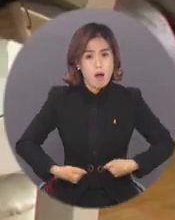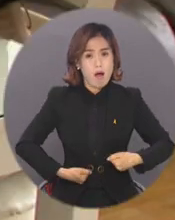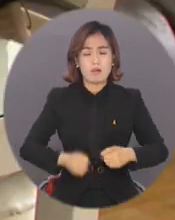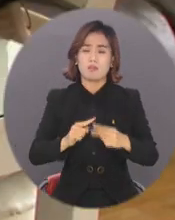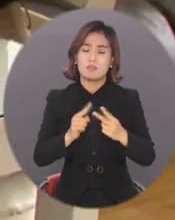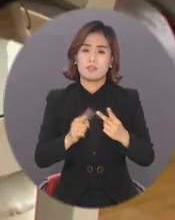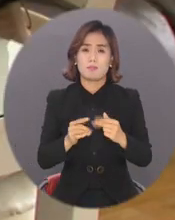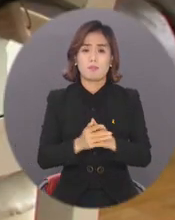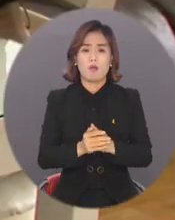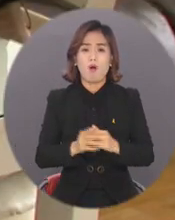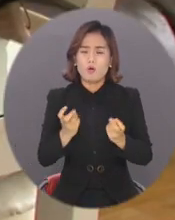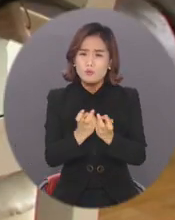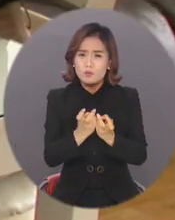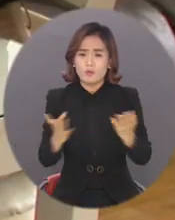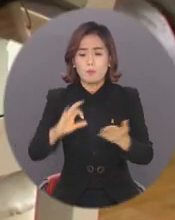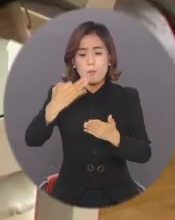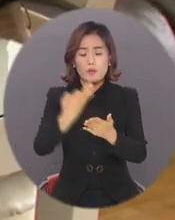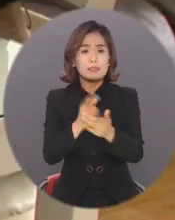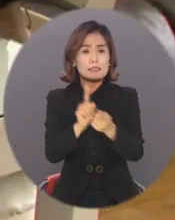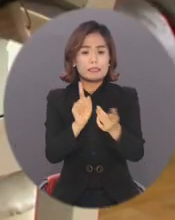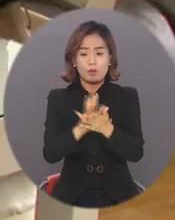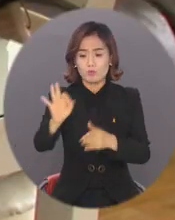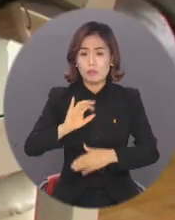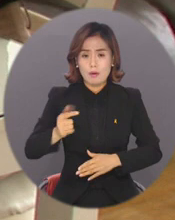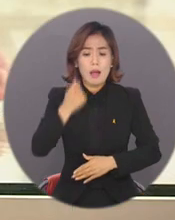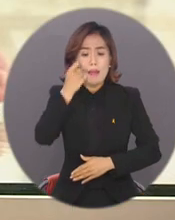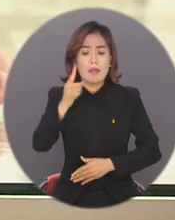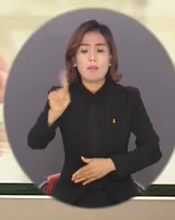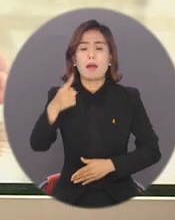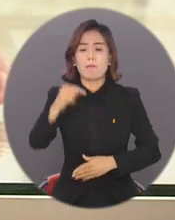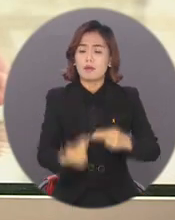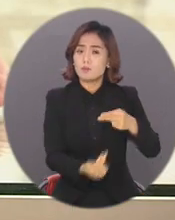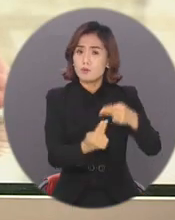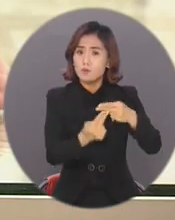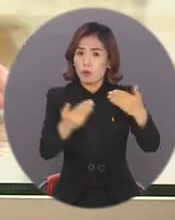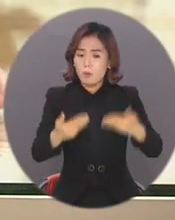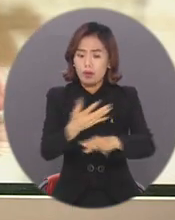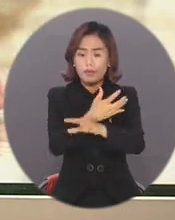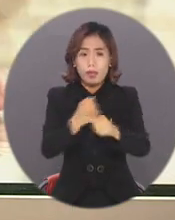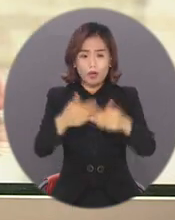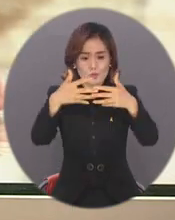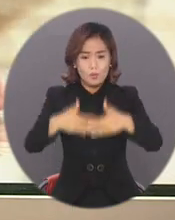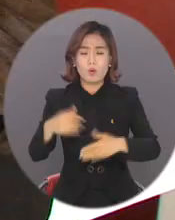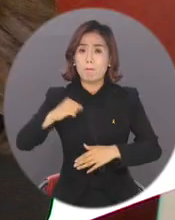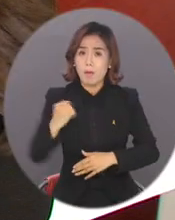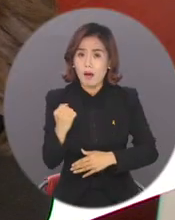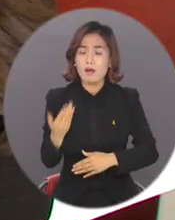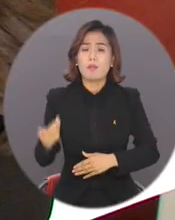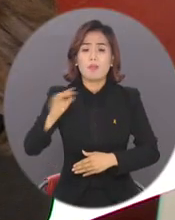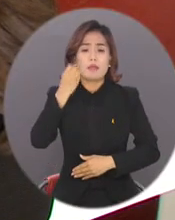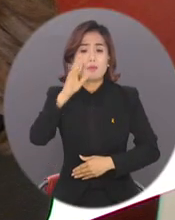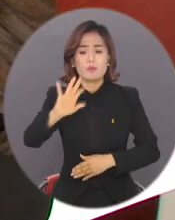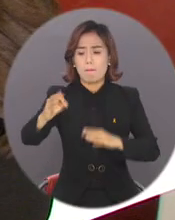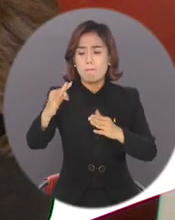찬다던가. 마지못해 임금을 직접 지급하지 않고 한 달에 100만 원씩 적금을 들어준다는 계약 조건을 받아들였지만